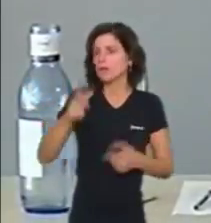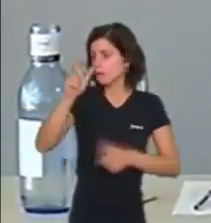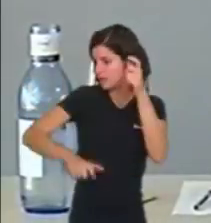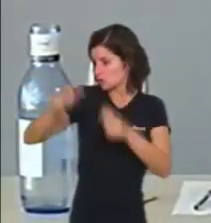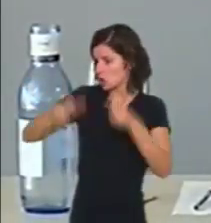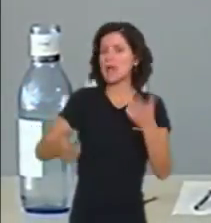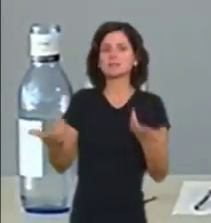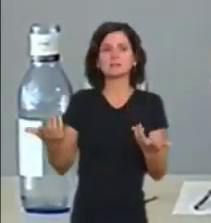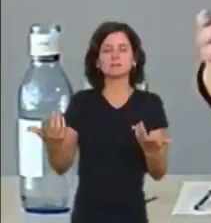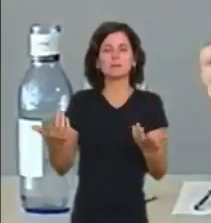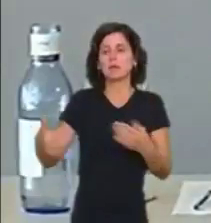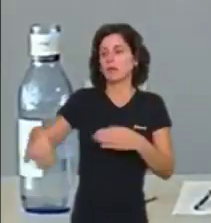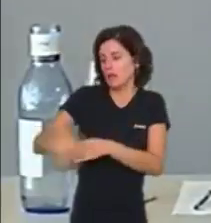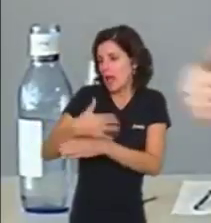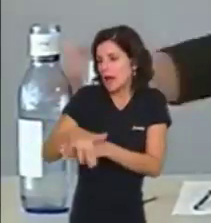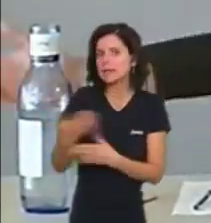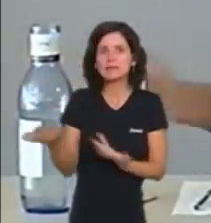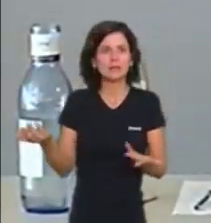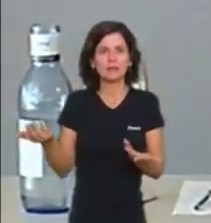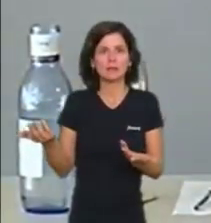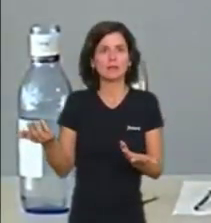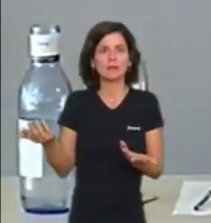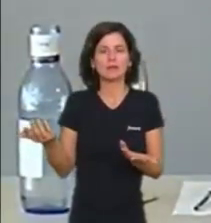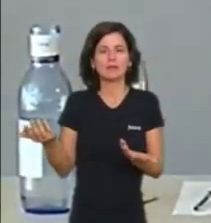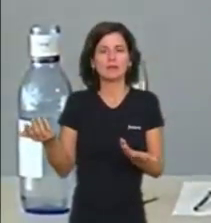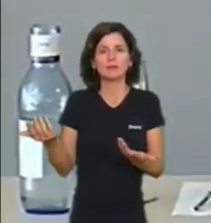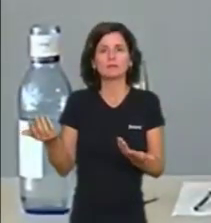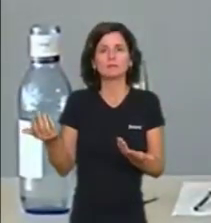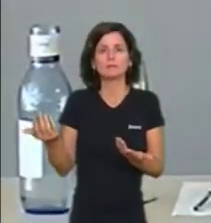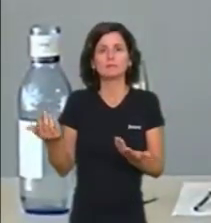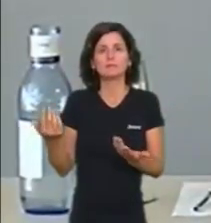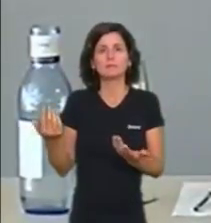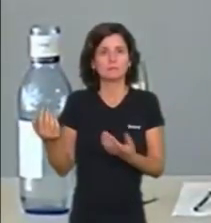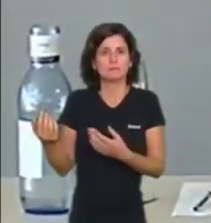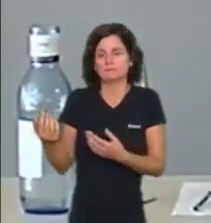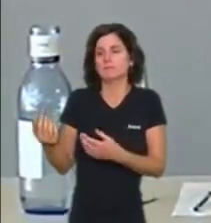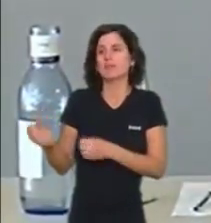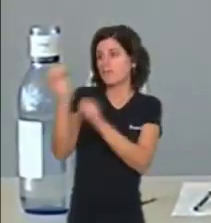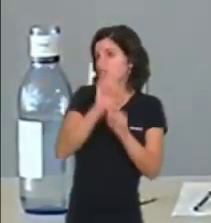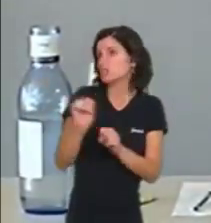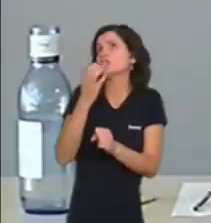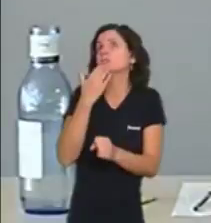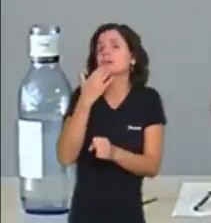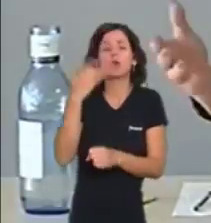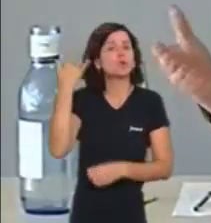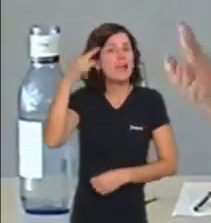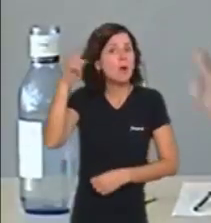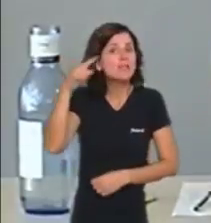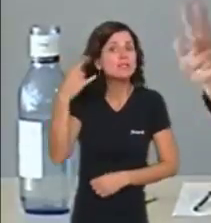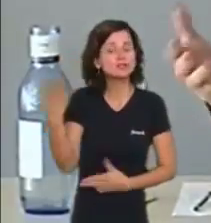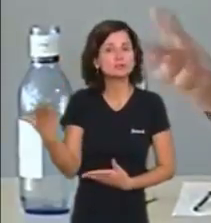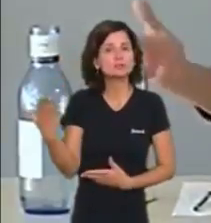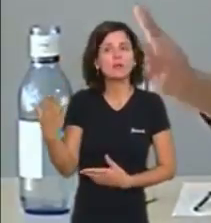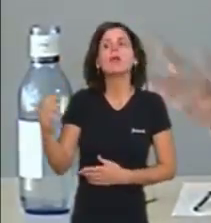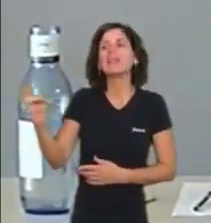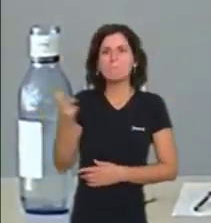persones, per exemple, en un acte polític que no era de la meva agenda institucional, defensors de taurins que han vingut a